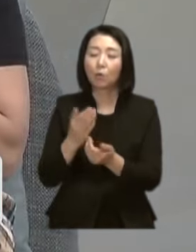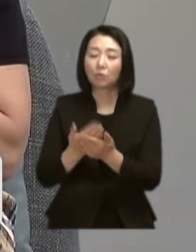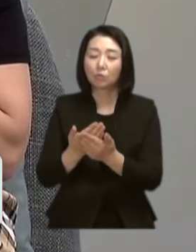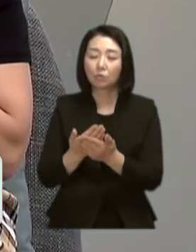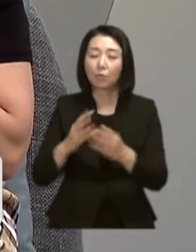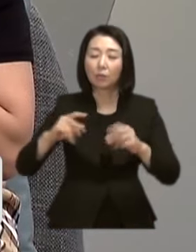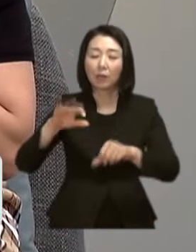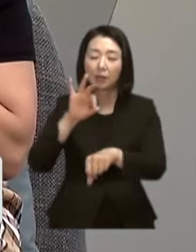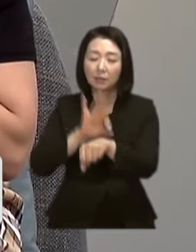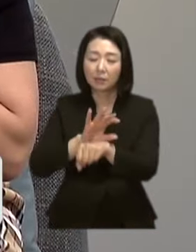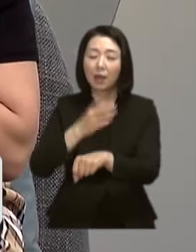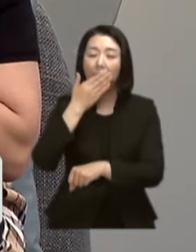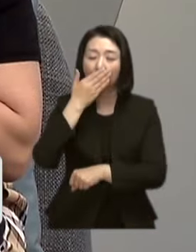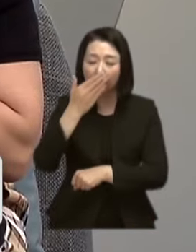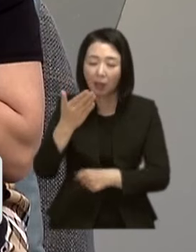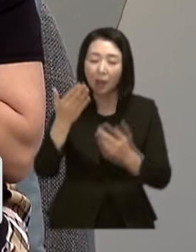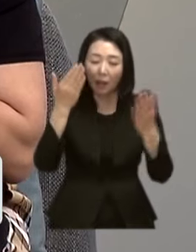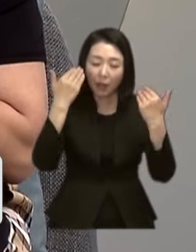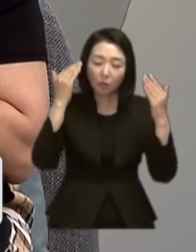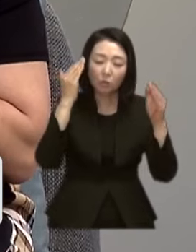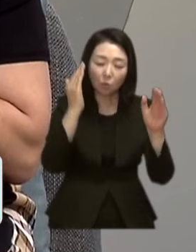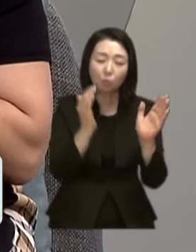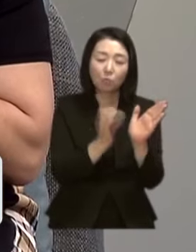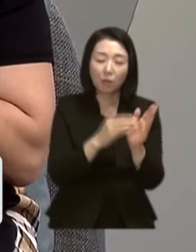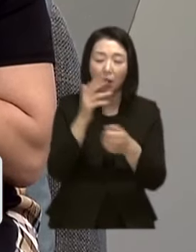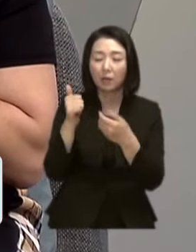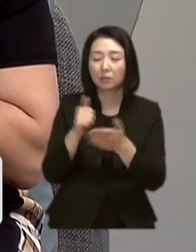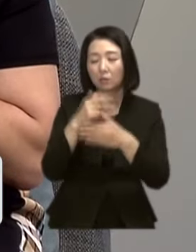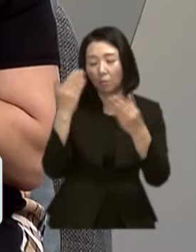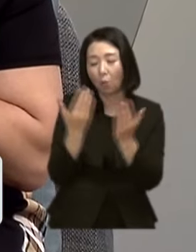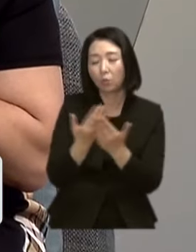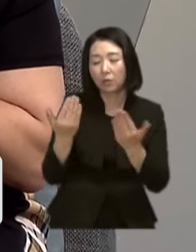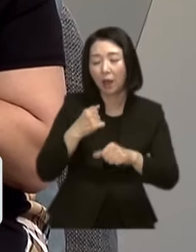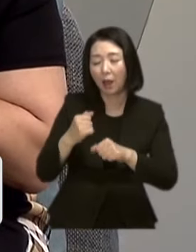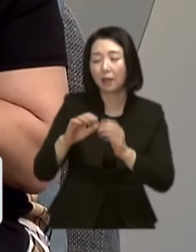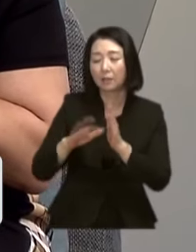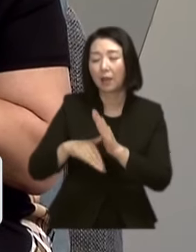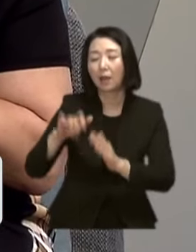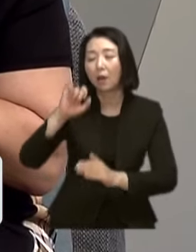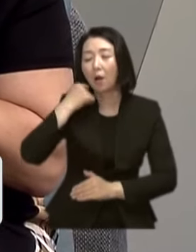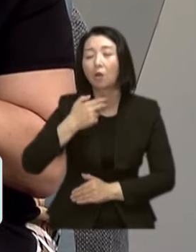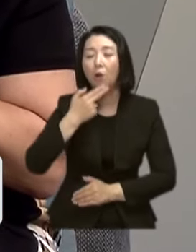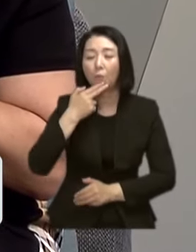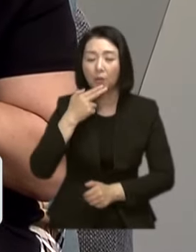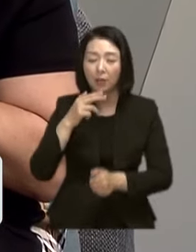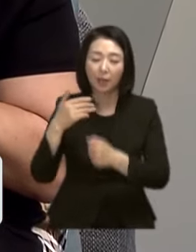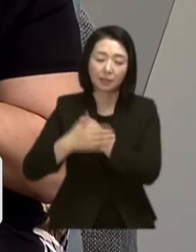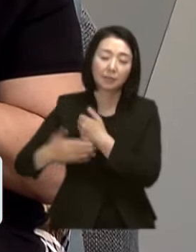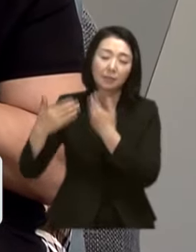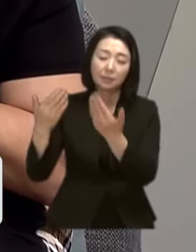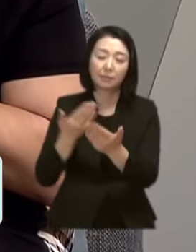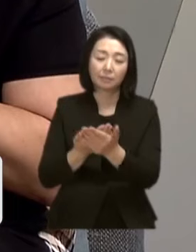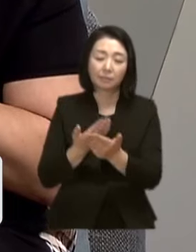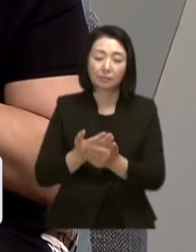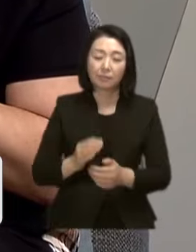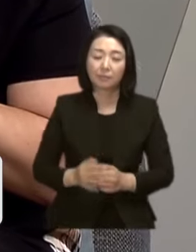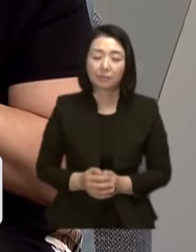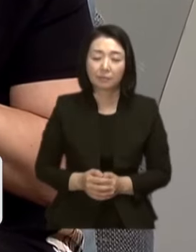아버지여 학교에서 공부하고 또한 하나님께서 이 모든 일들 해나가는데 어려움이 없도록 하나님 은혜 내려